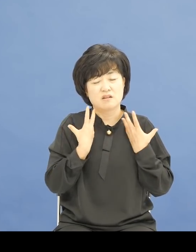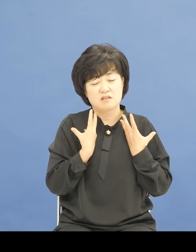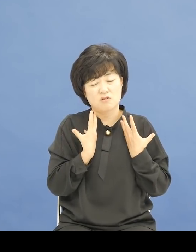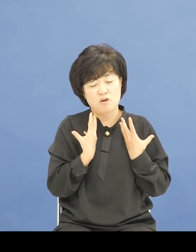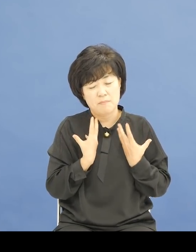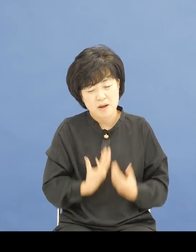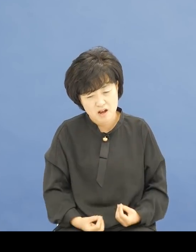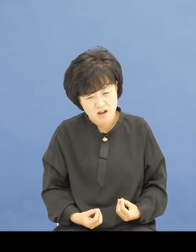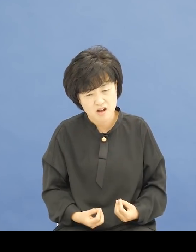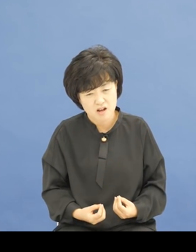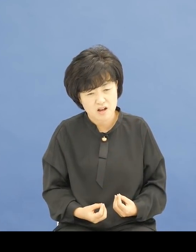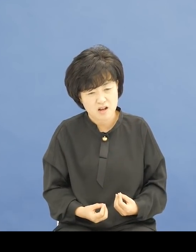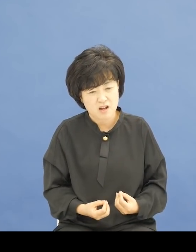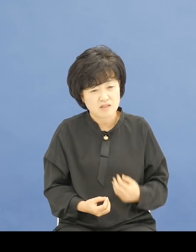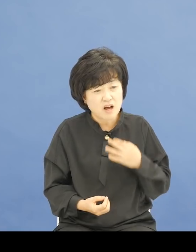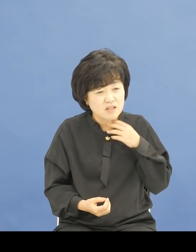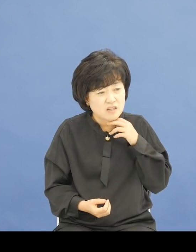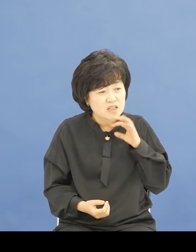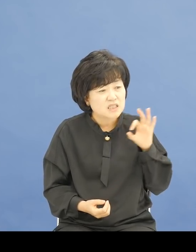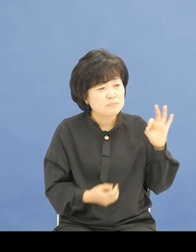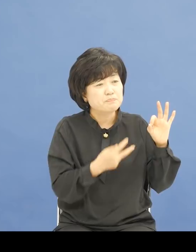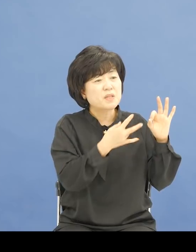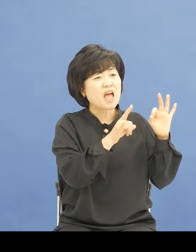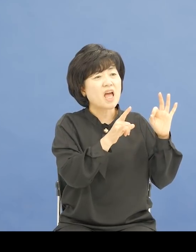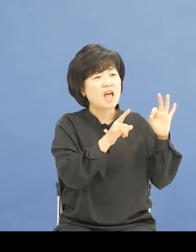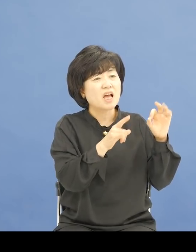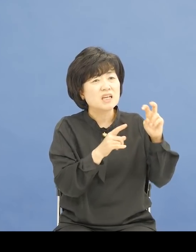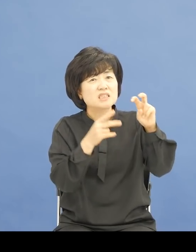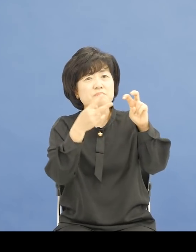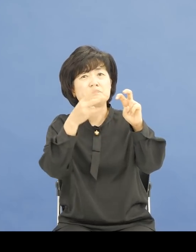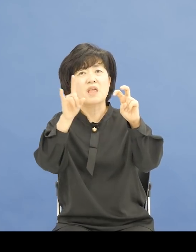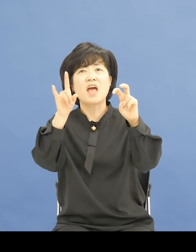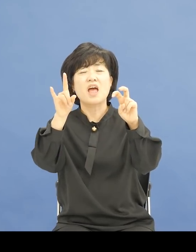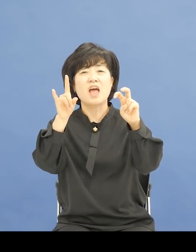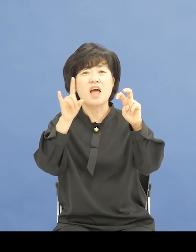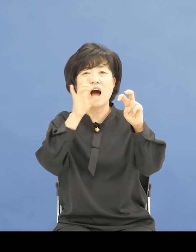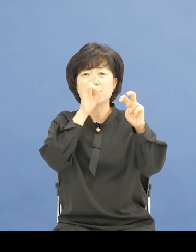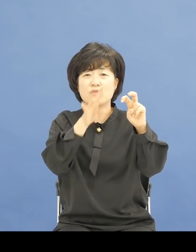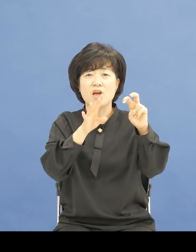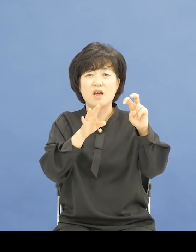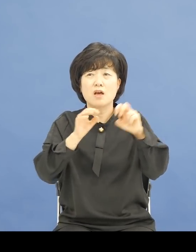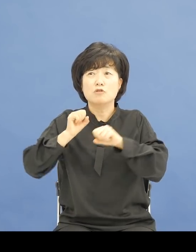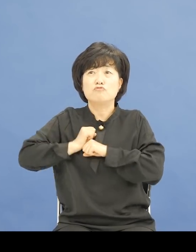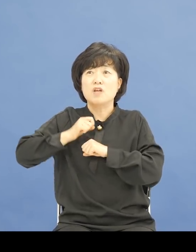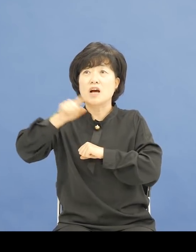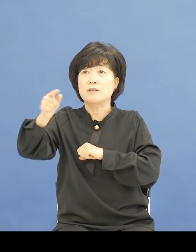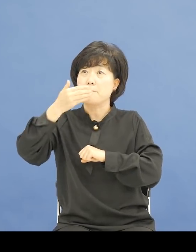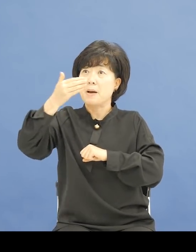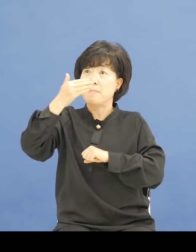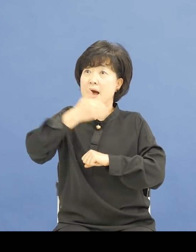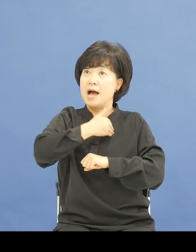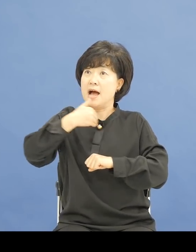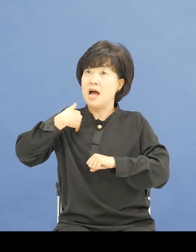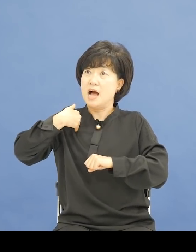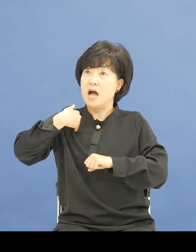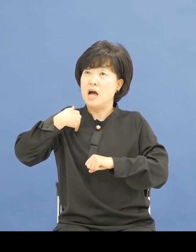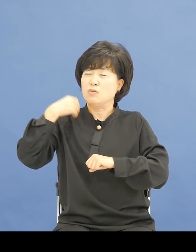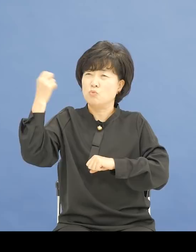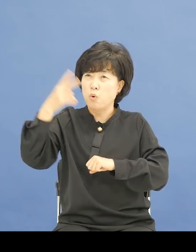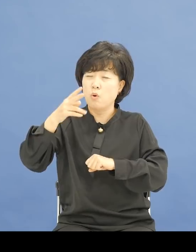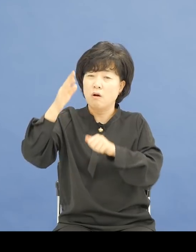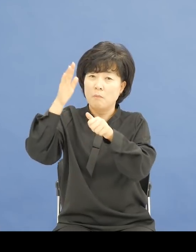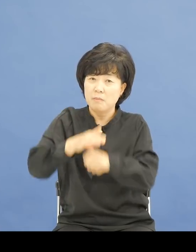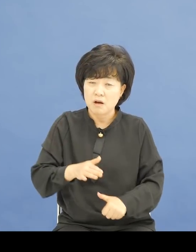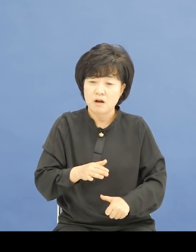예, 예. 안 됐던 것들이 네. 이제 군대 가서 그래 내가 뭔가 할 수 있겠다 그런 자신감을 가진 상태에서 이렇게